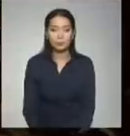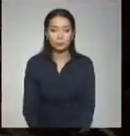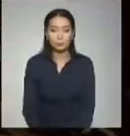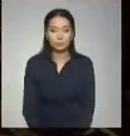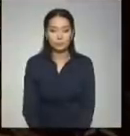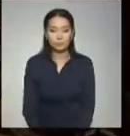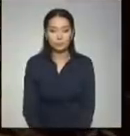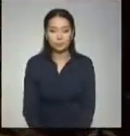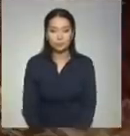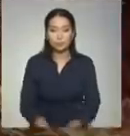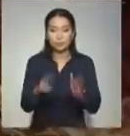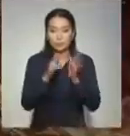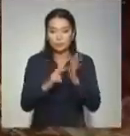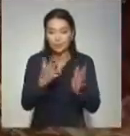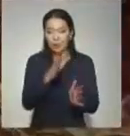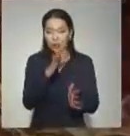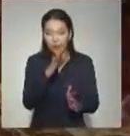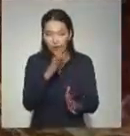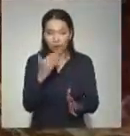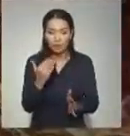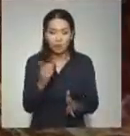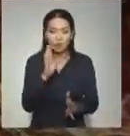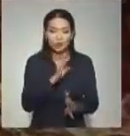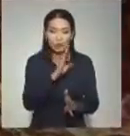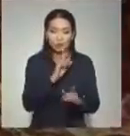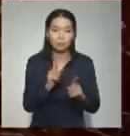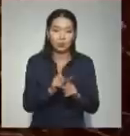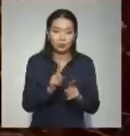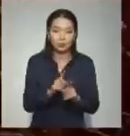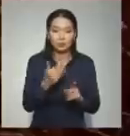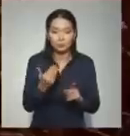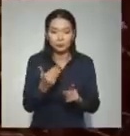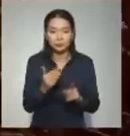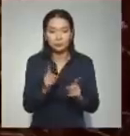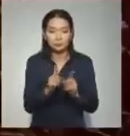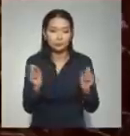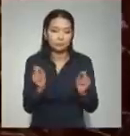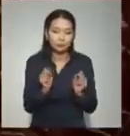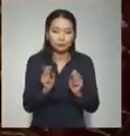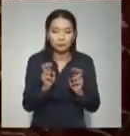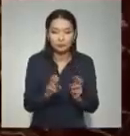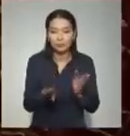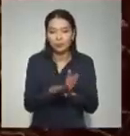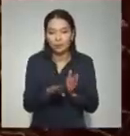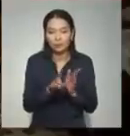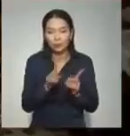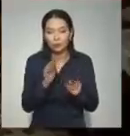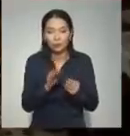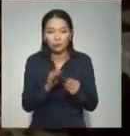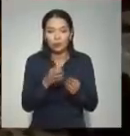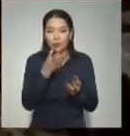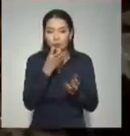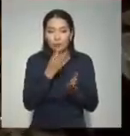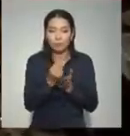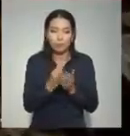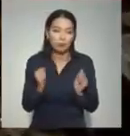Марфе Макаровне 85 лет. Женщина с внушительным шахтерским стажем сейчас почти не встает с дивана, пытается сохранить тепло. Кутаясь в плед,